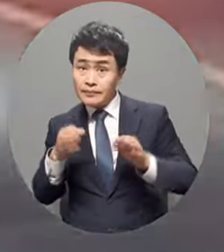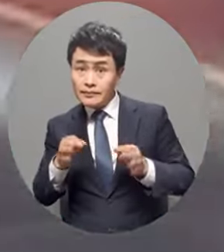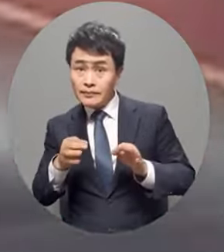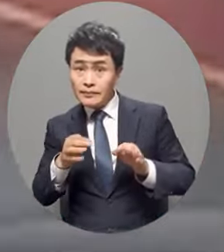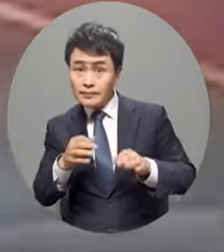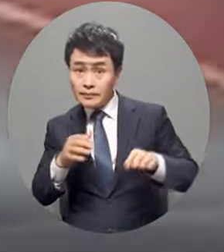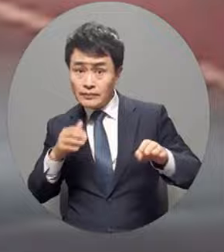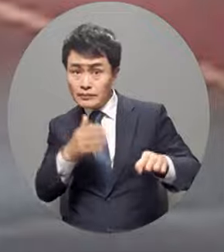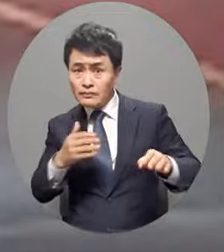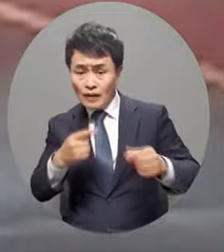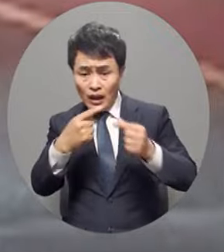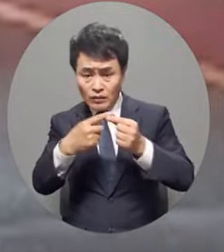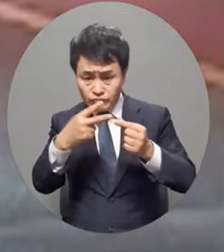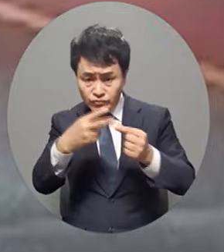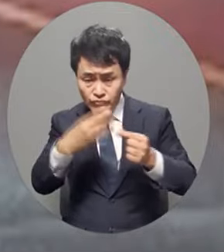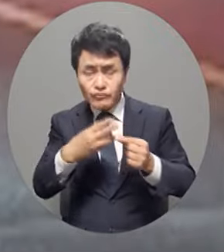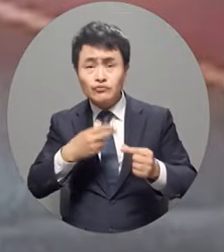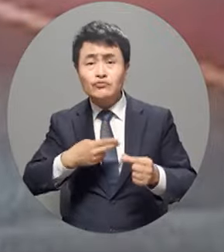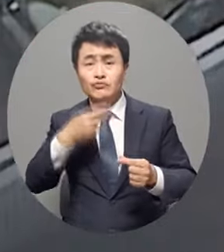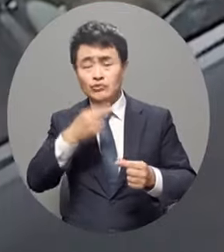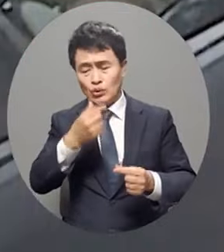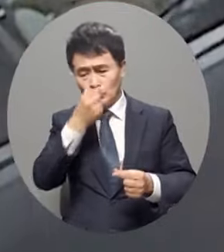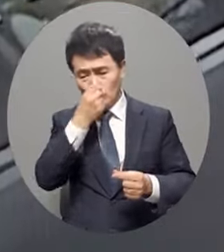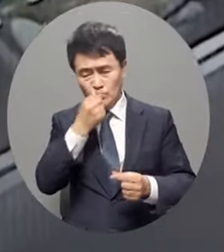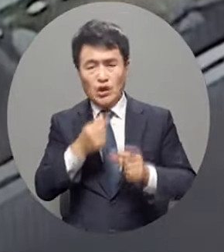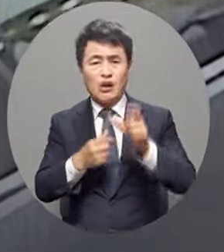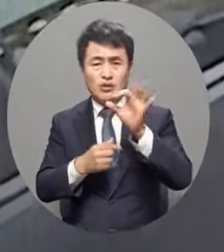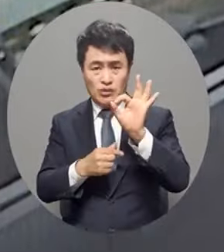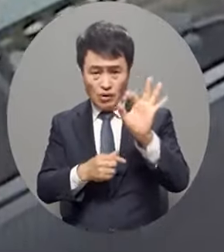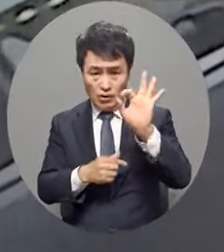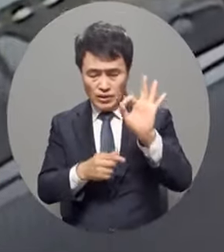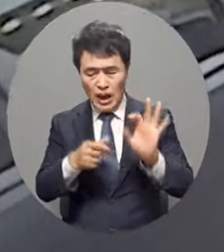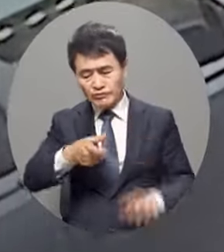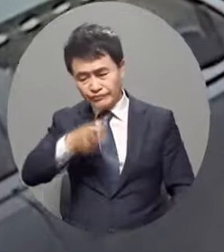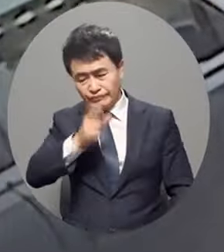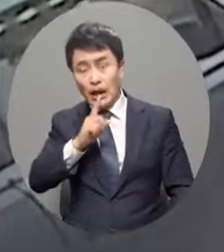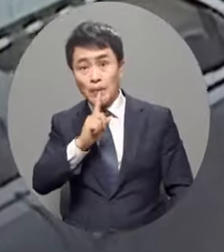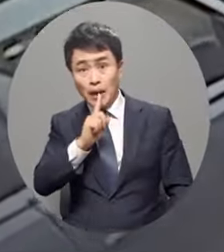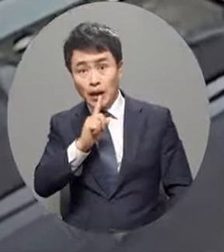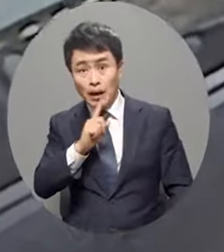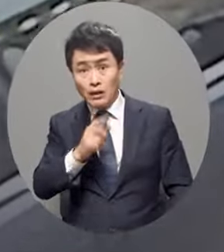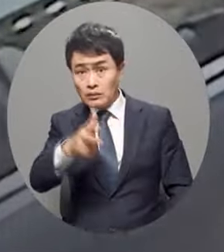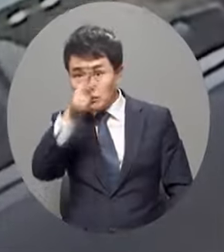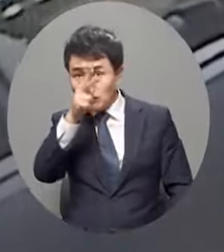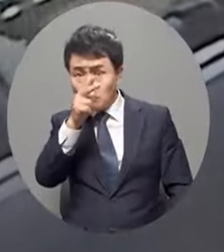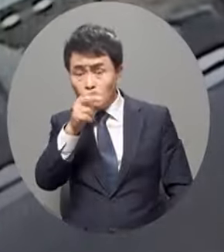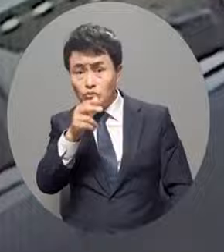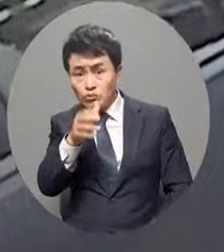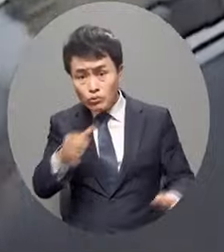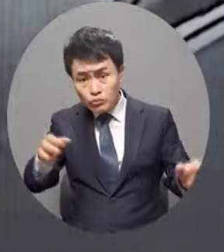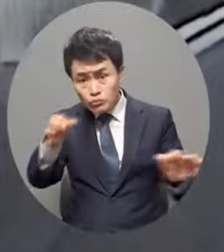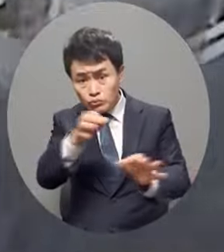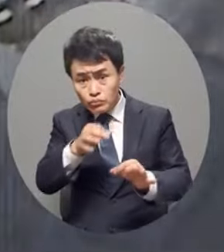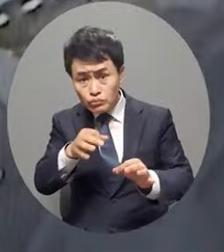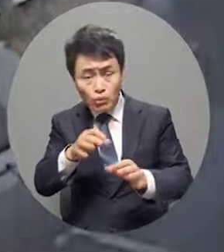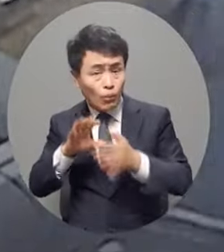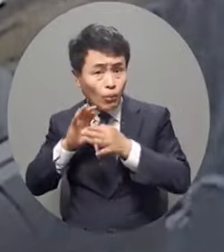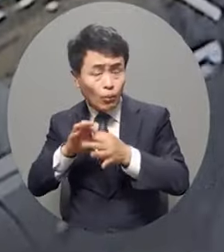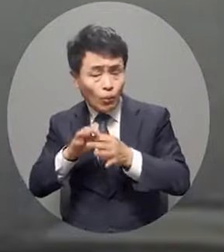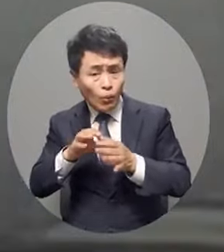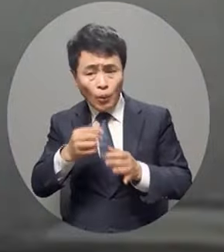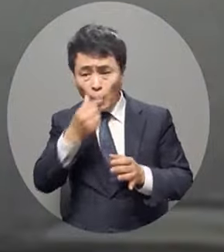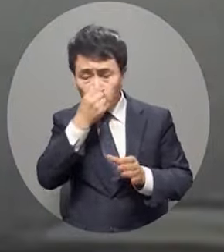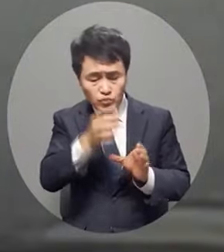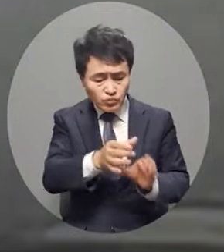사고전 세 차례 술자리에서 소주 열잔 정도를 마셨다고 진술했지만 경찰은 유흥업소 종업원 등을 통해 소주